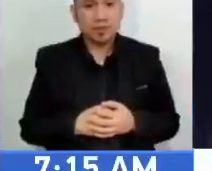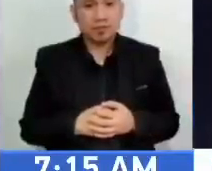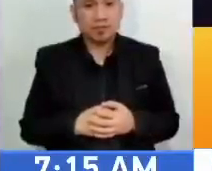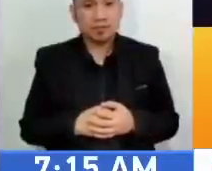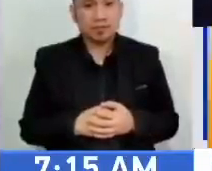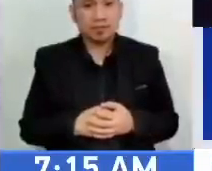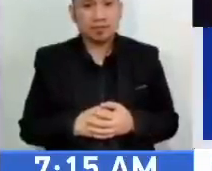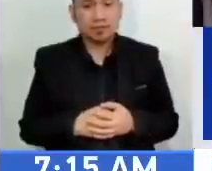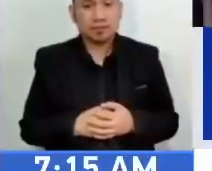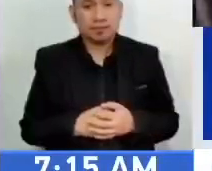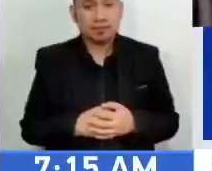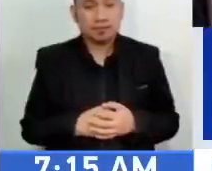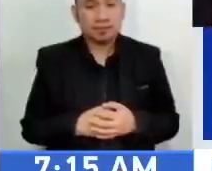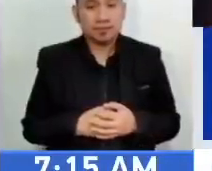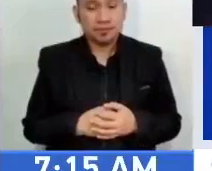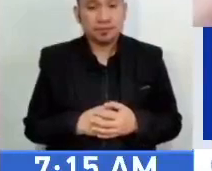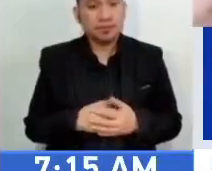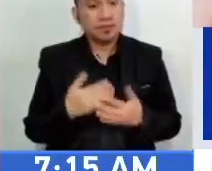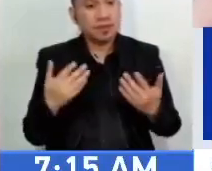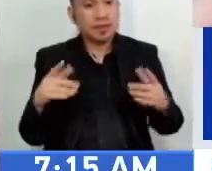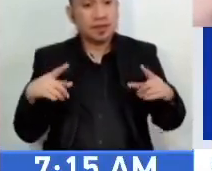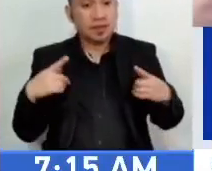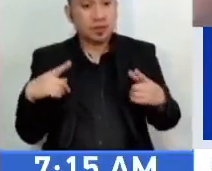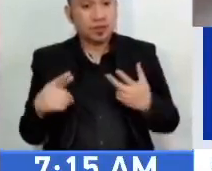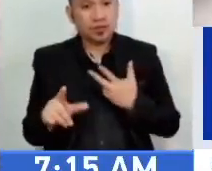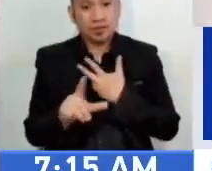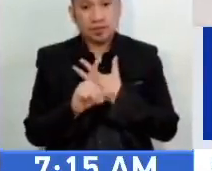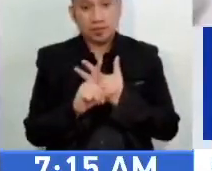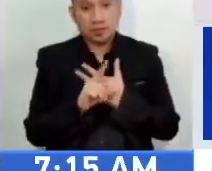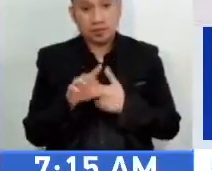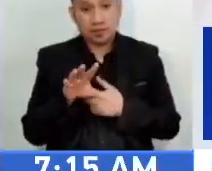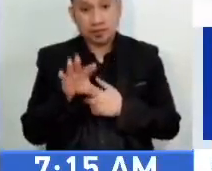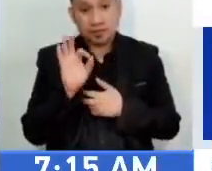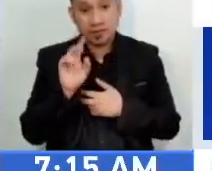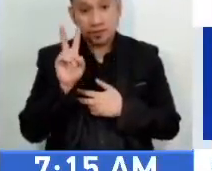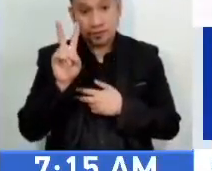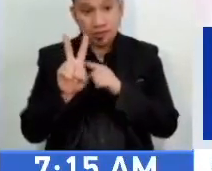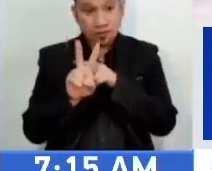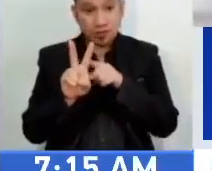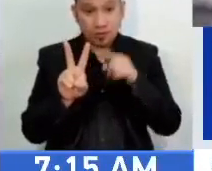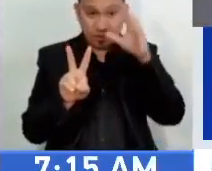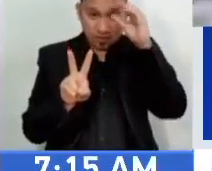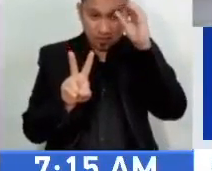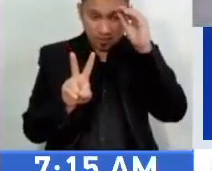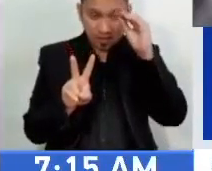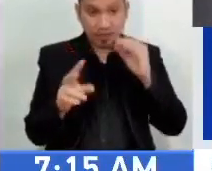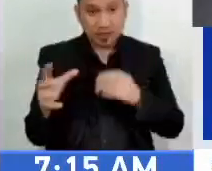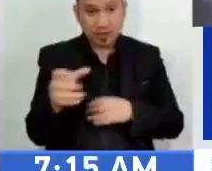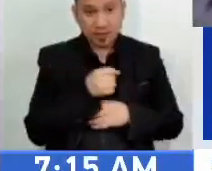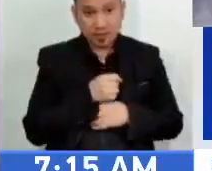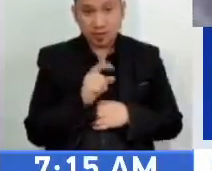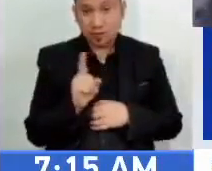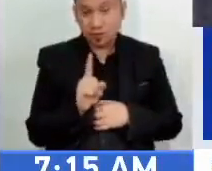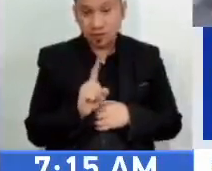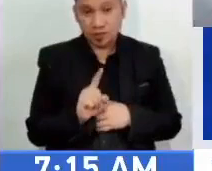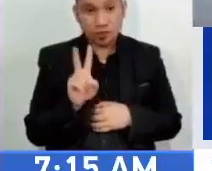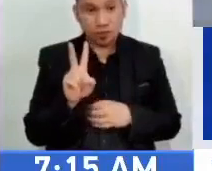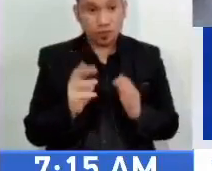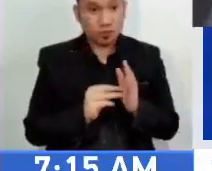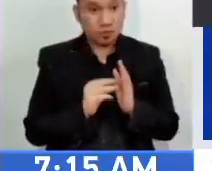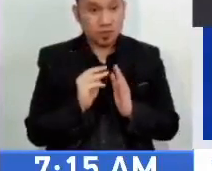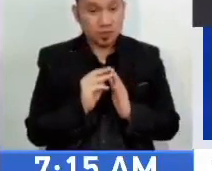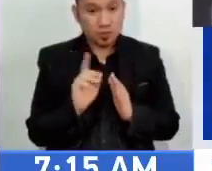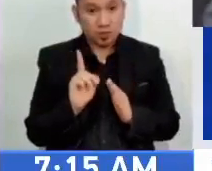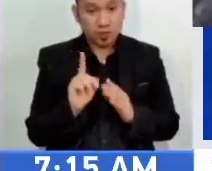Sa Calamba City, Laguna, arestado sa Comelec checkpoint ang dalawang lalaki matapos makumpiska sa kanila ang mahigit 2 milyong pisong halaga ng umunisyabu at